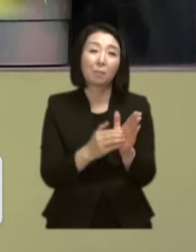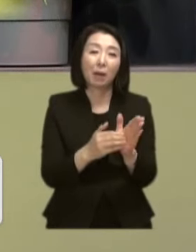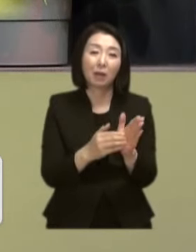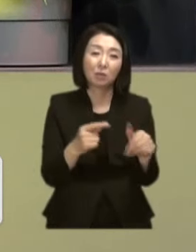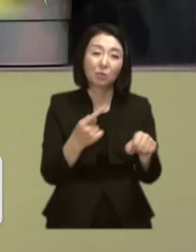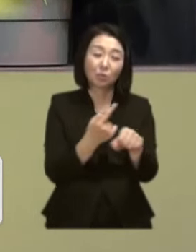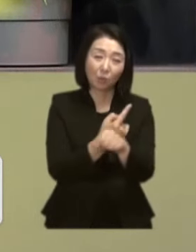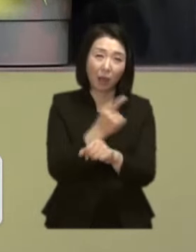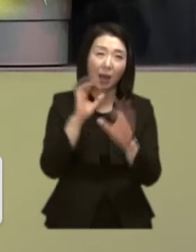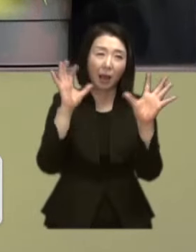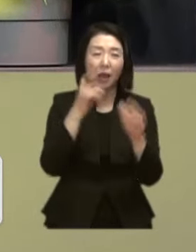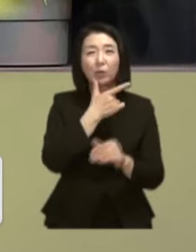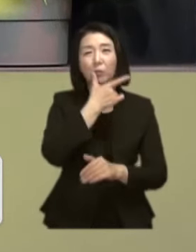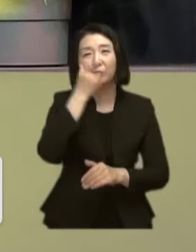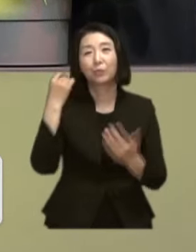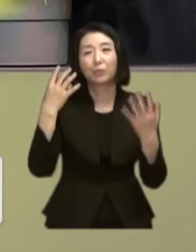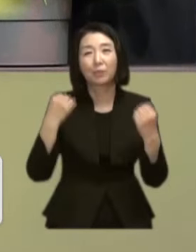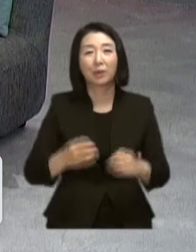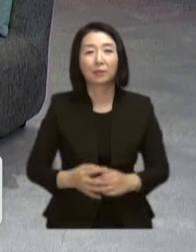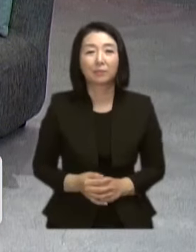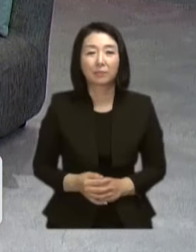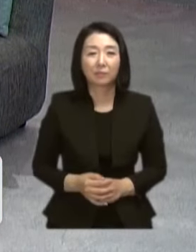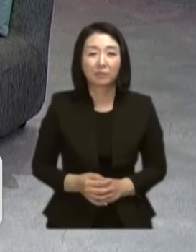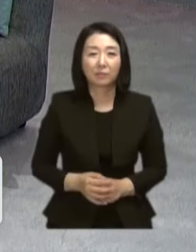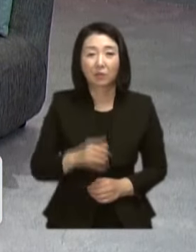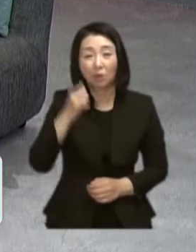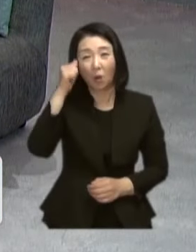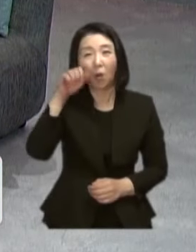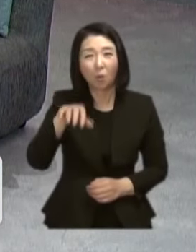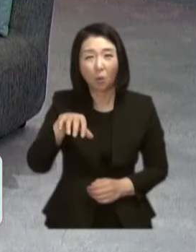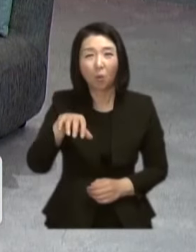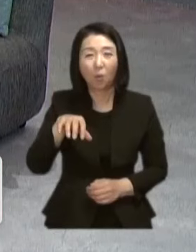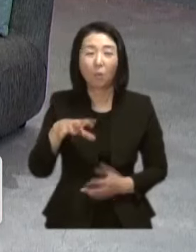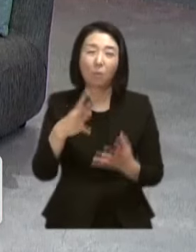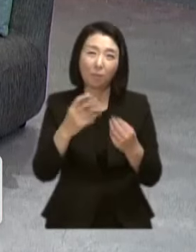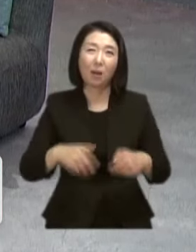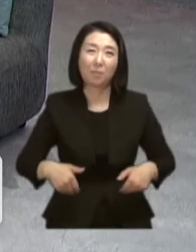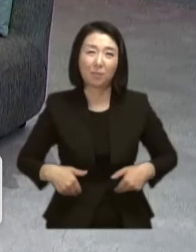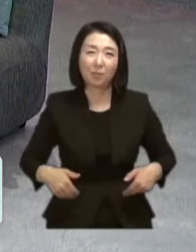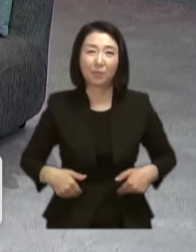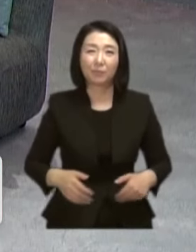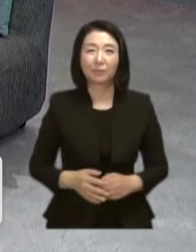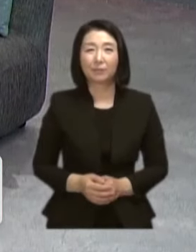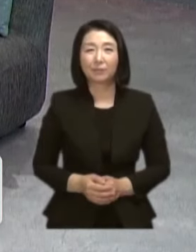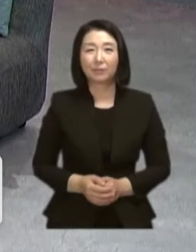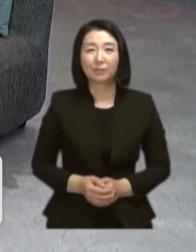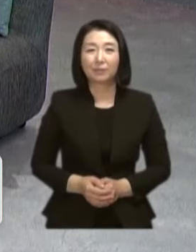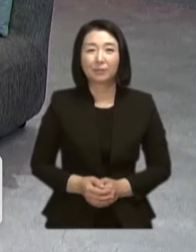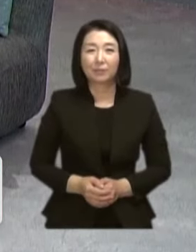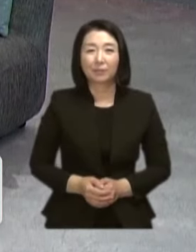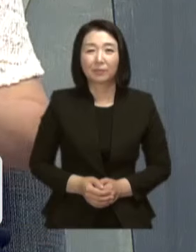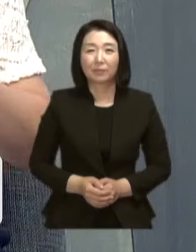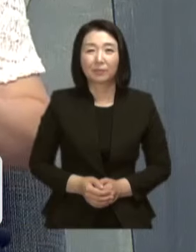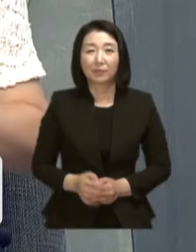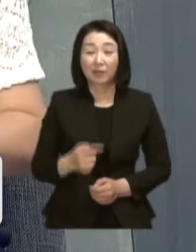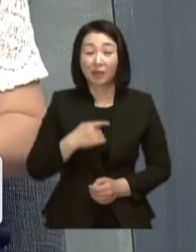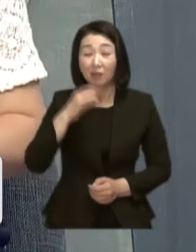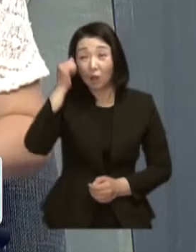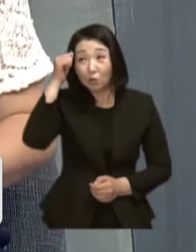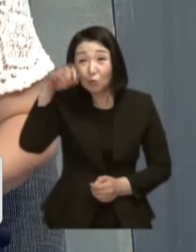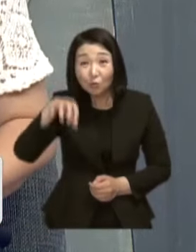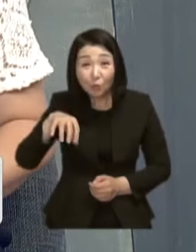지금 좀 부족한 상태입니다. 숙소가 네. 시급하게 좀 더 네. 공간이 필요할 것 같은데 사실 네. 저는 지금 그